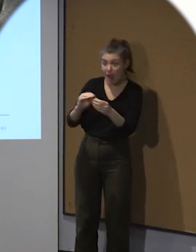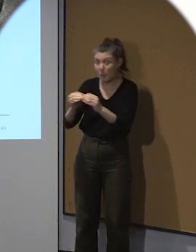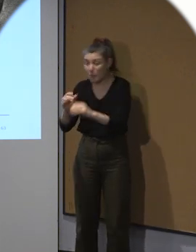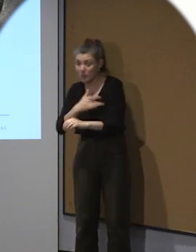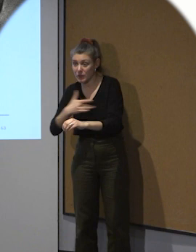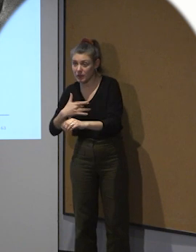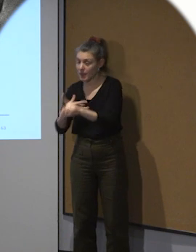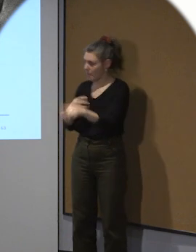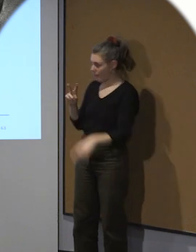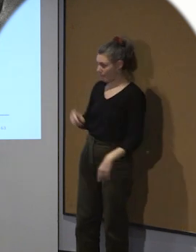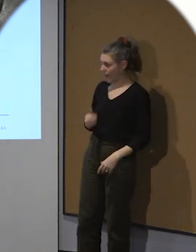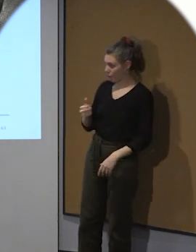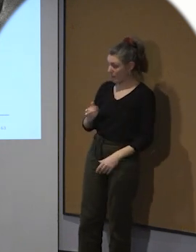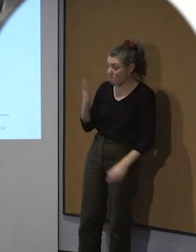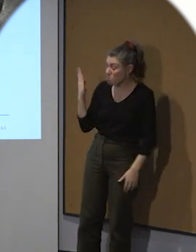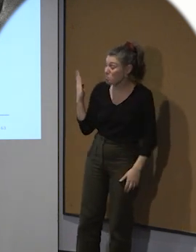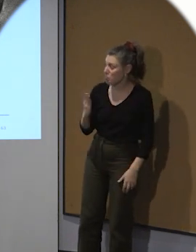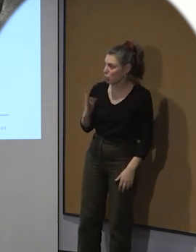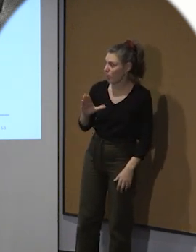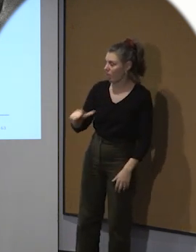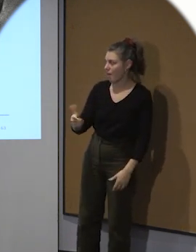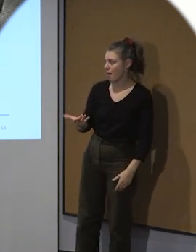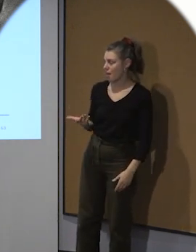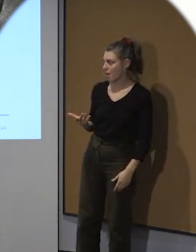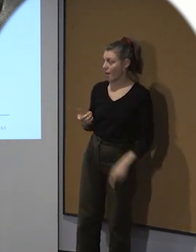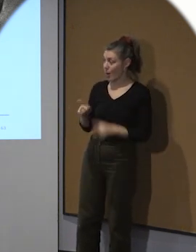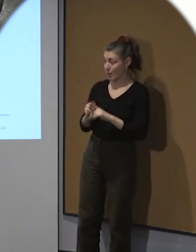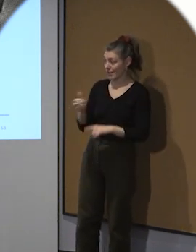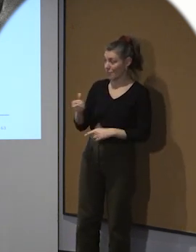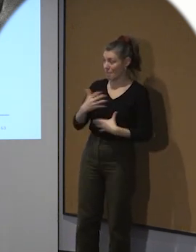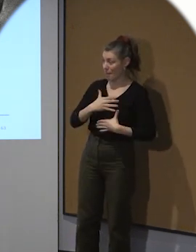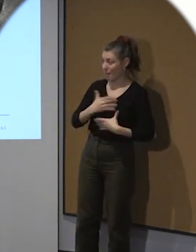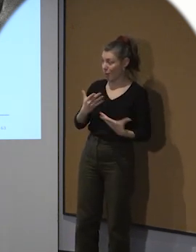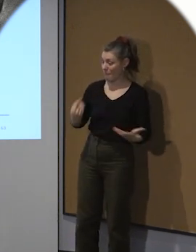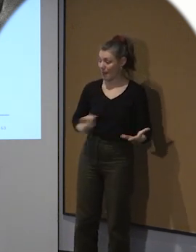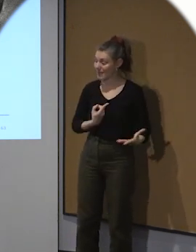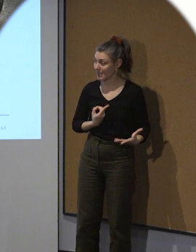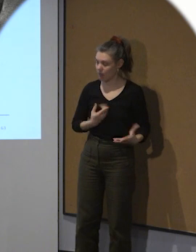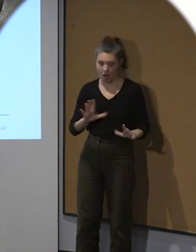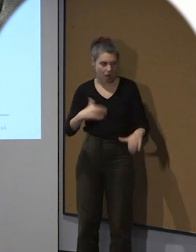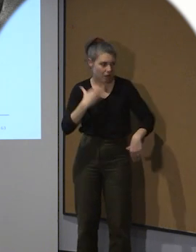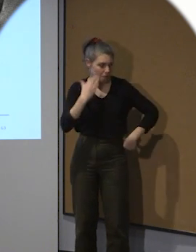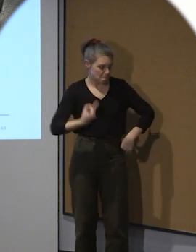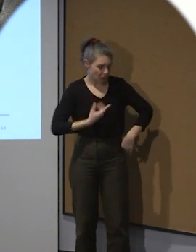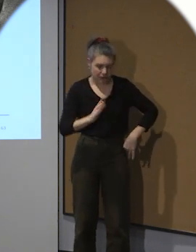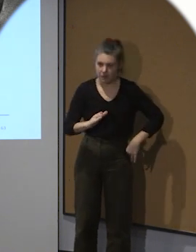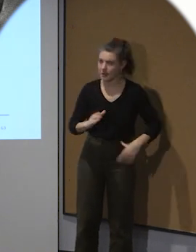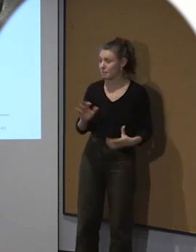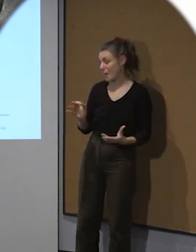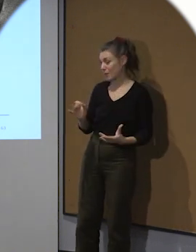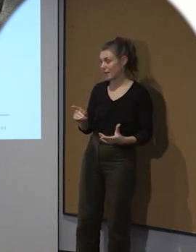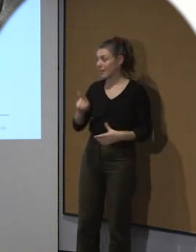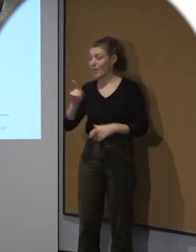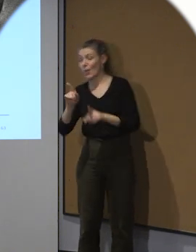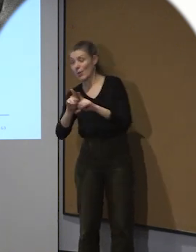il a besoin de ça. Il m'a dit, et il a une hantise, c'est de se blesser en fait. C'est ça. Oui. Avec la vie qui va beaucoup tourner aussi au niveau